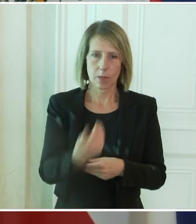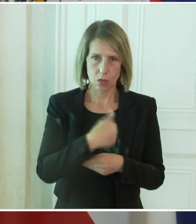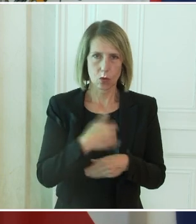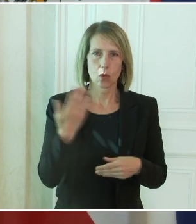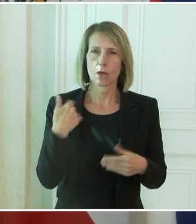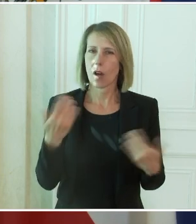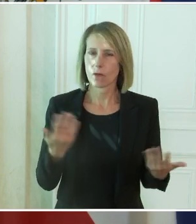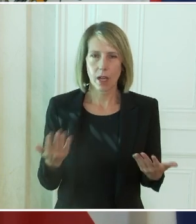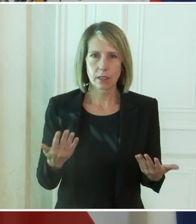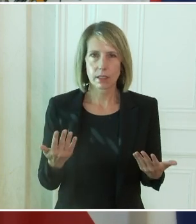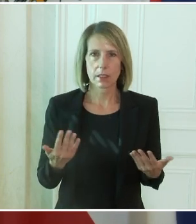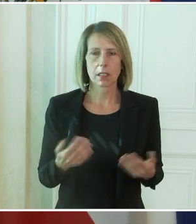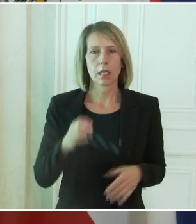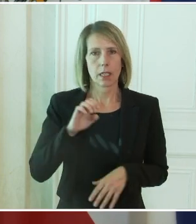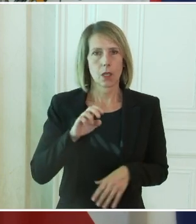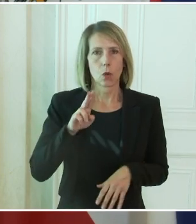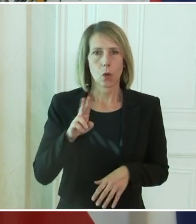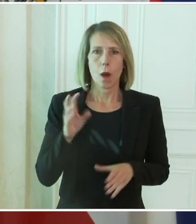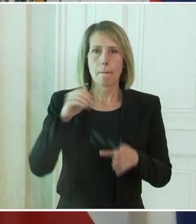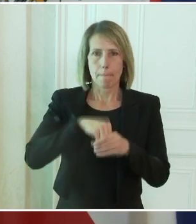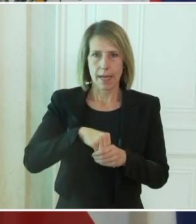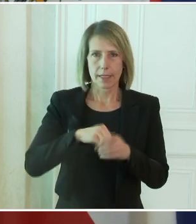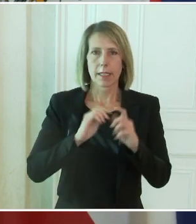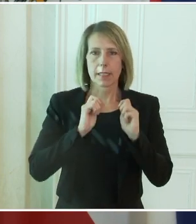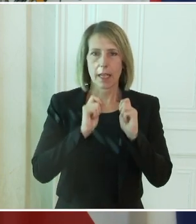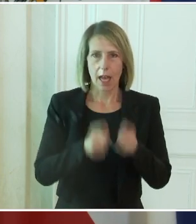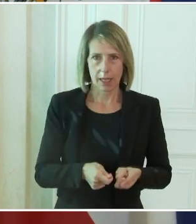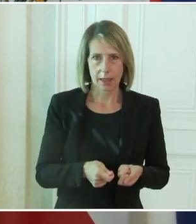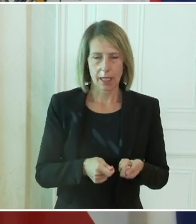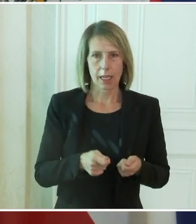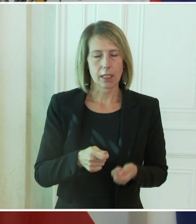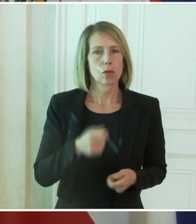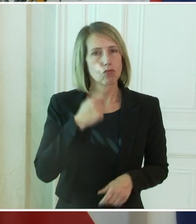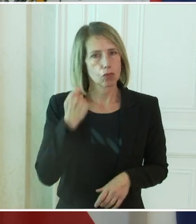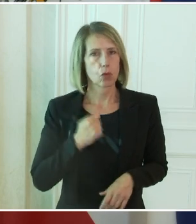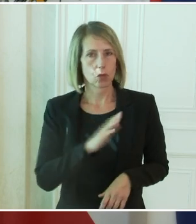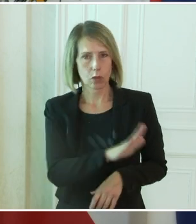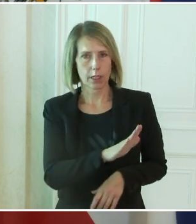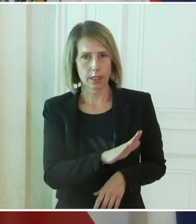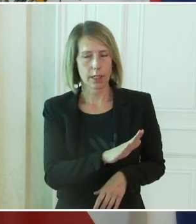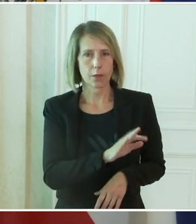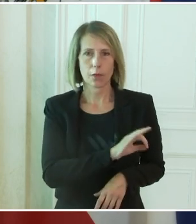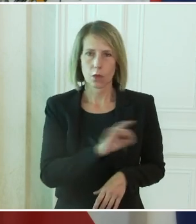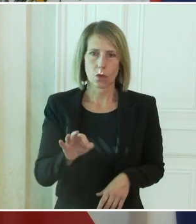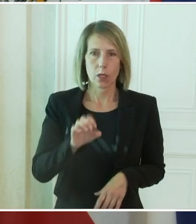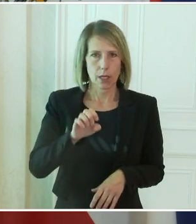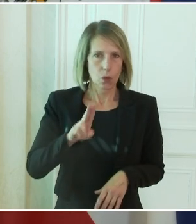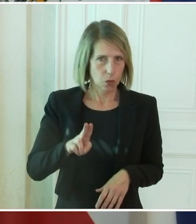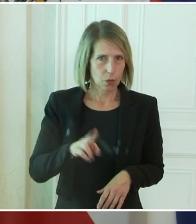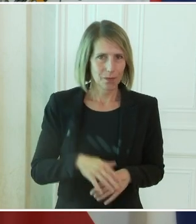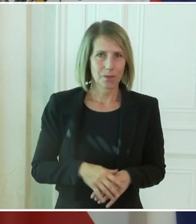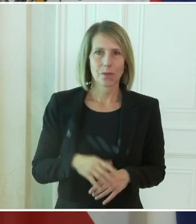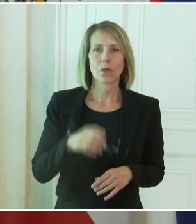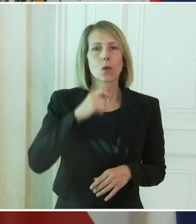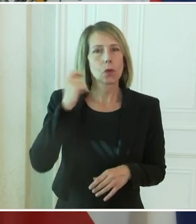war der EU-Beitrittsantrag der Ukraine zur Europäischen Union. Die Ukraine